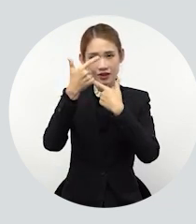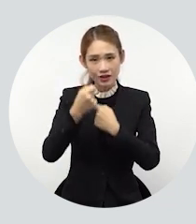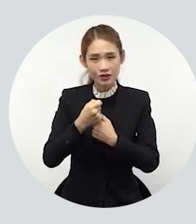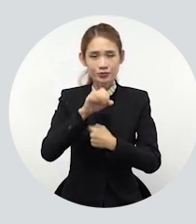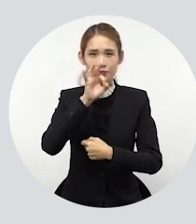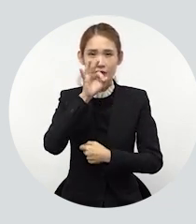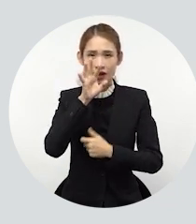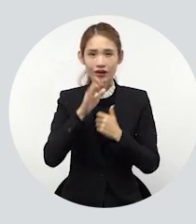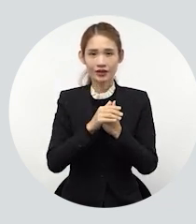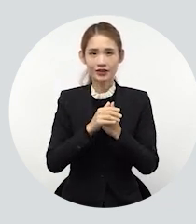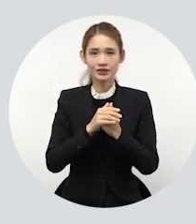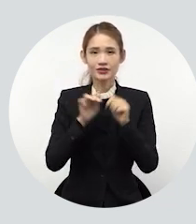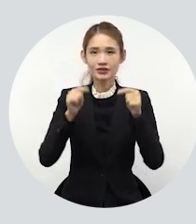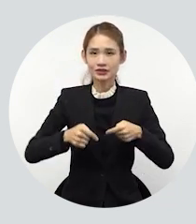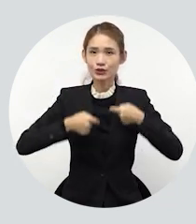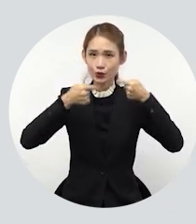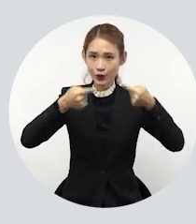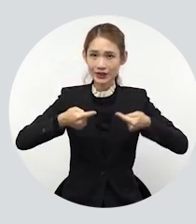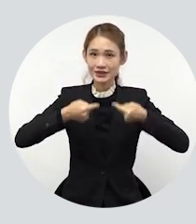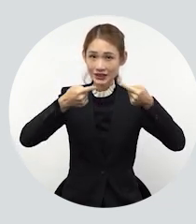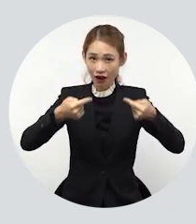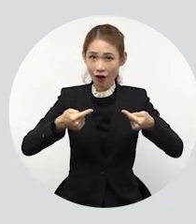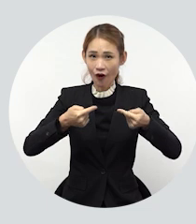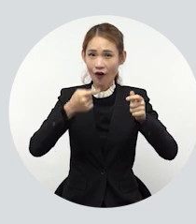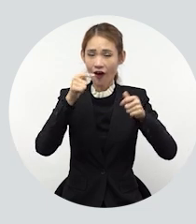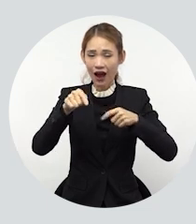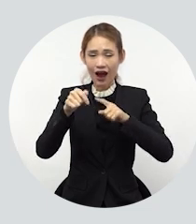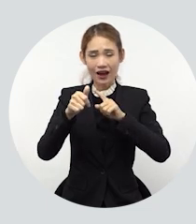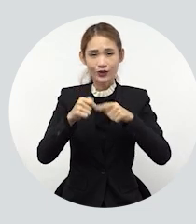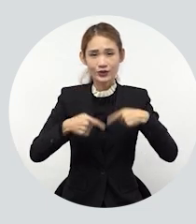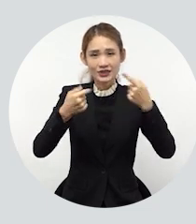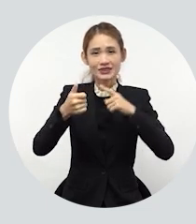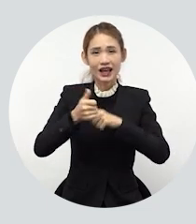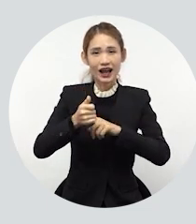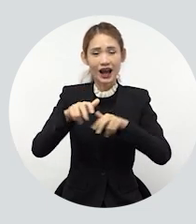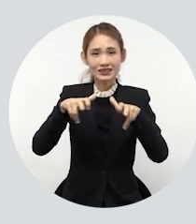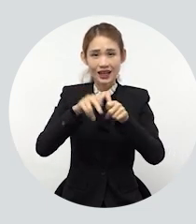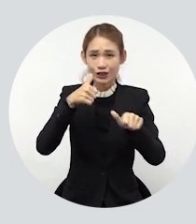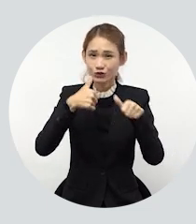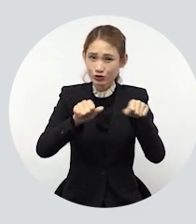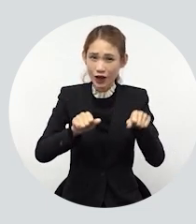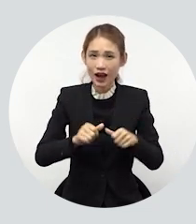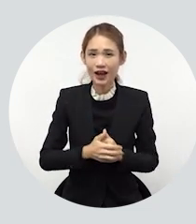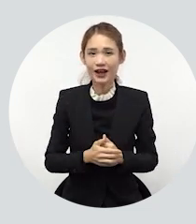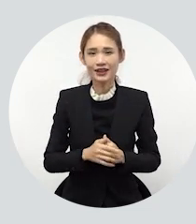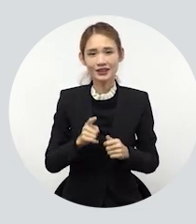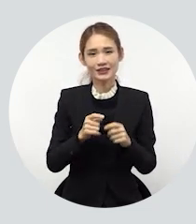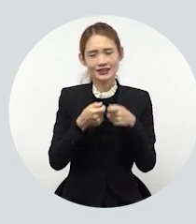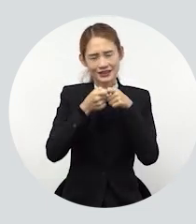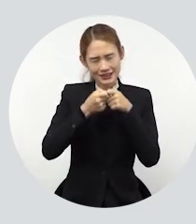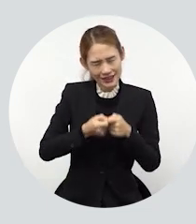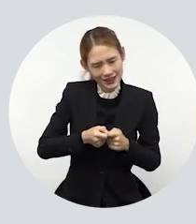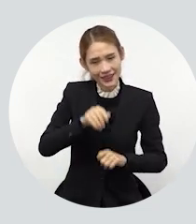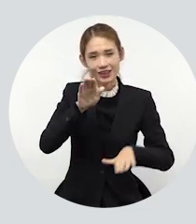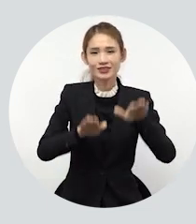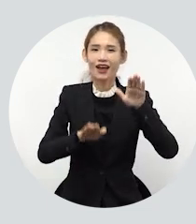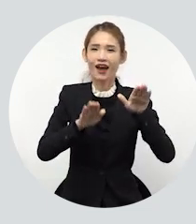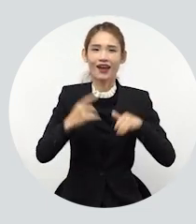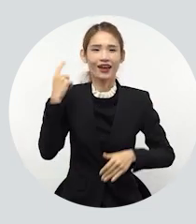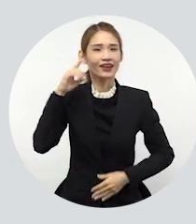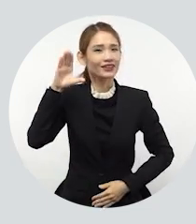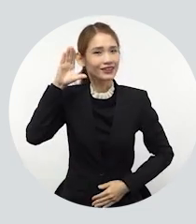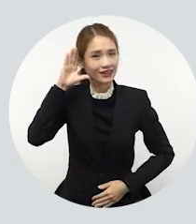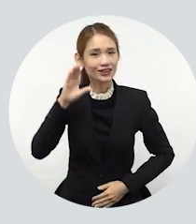성립을 시키자면 철수의 휠체어는 장애를 가지고 있다 라고는 할 수 있겠죠. 여러분 이 디테일한 차이를